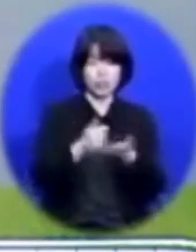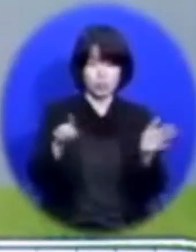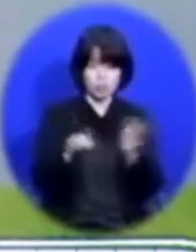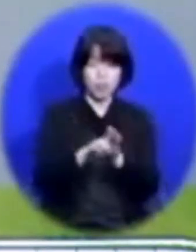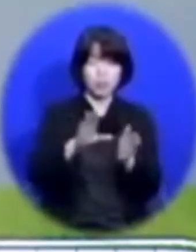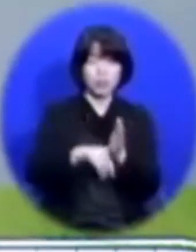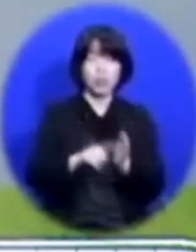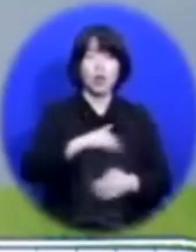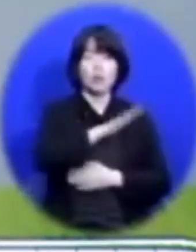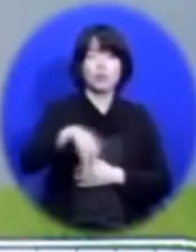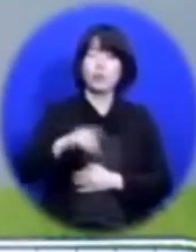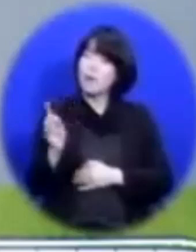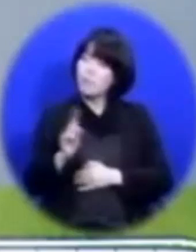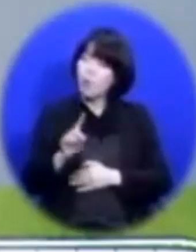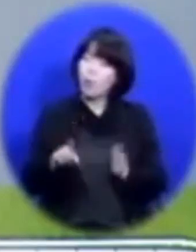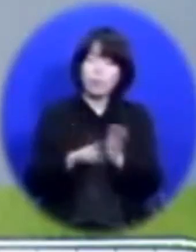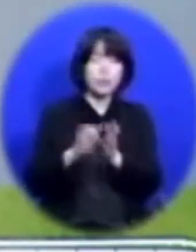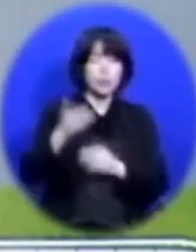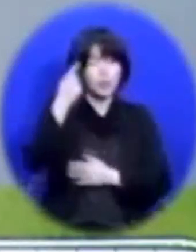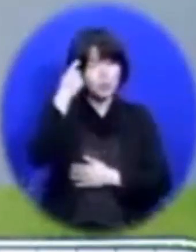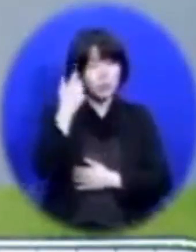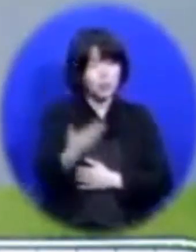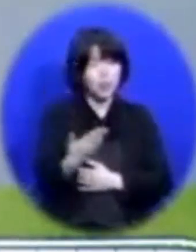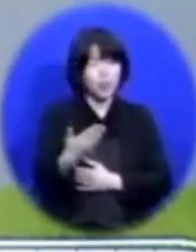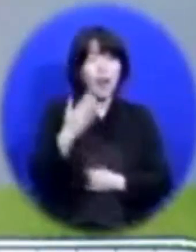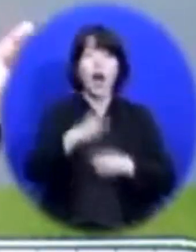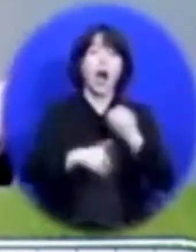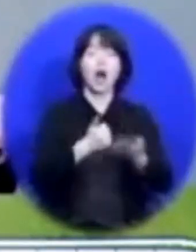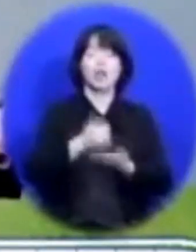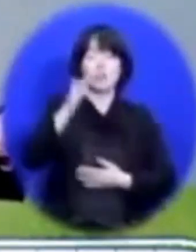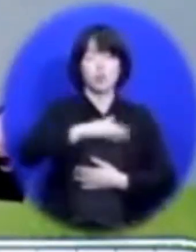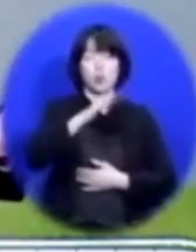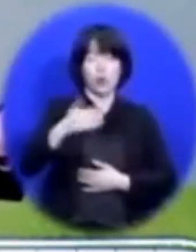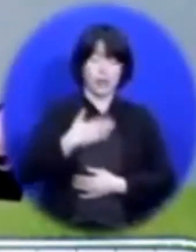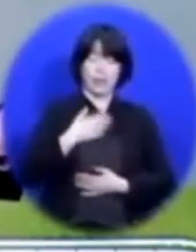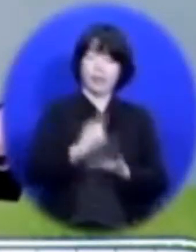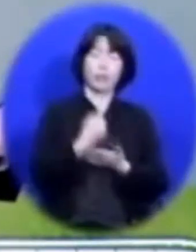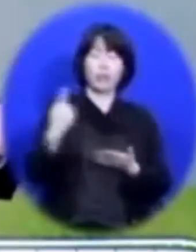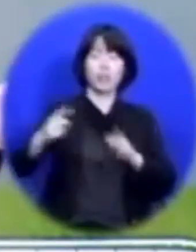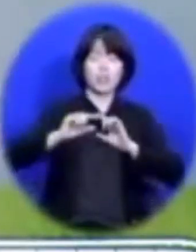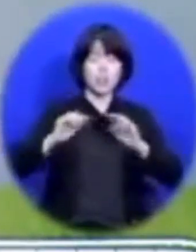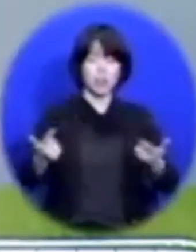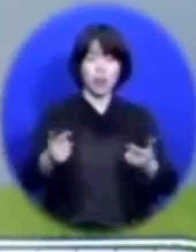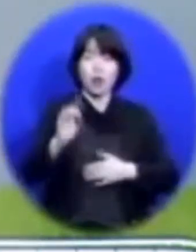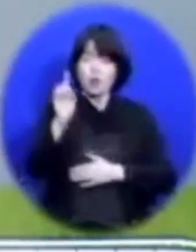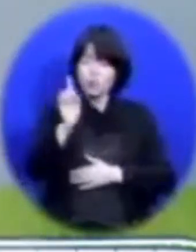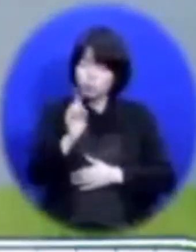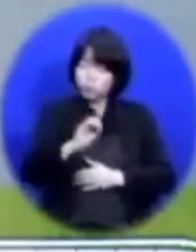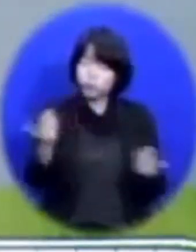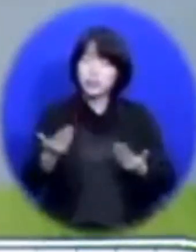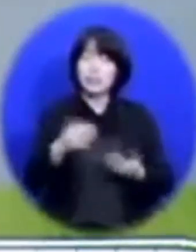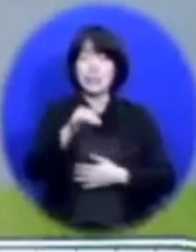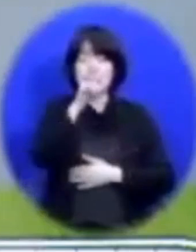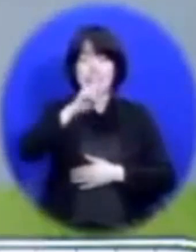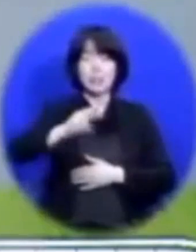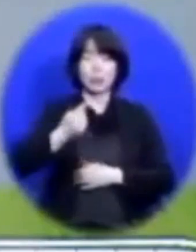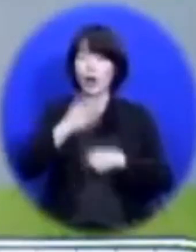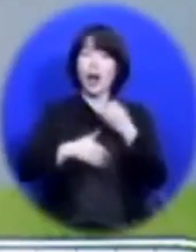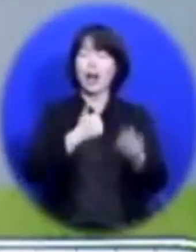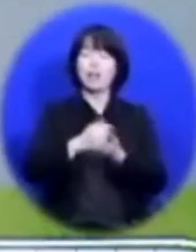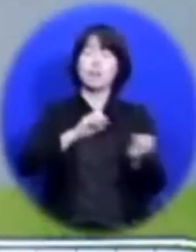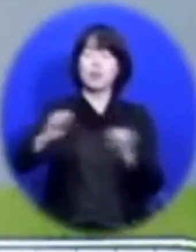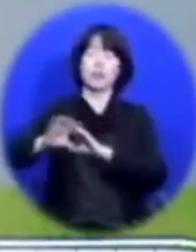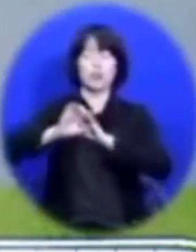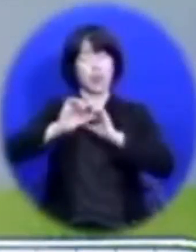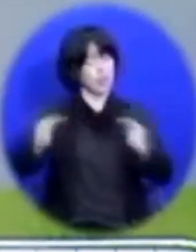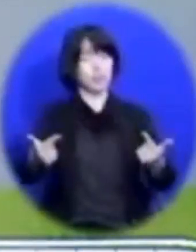때, 무엇을믿어야합니까?하나님은결코 나를떠나지않으십니다.무슨일이일어나든, 하나님께서저를버리신